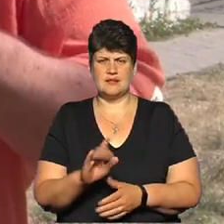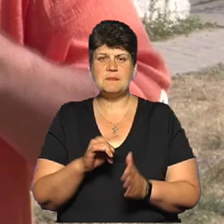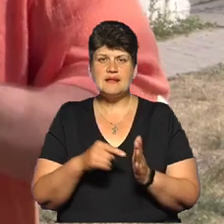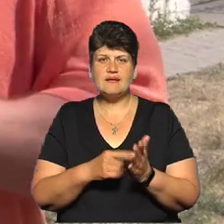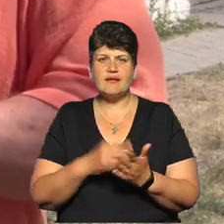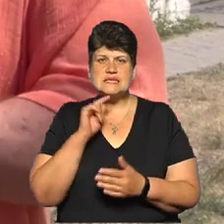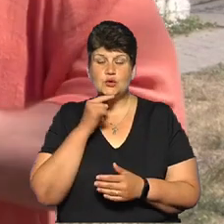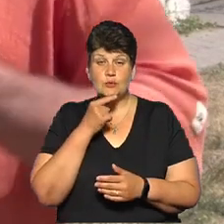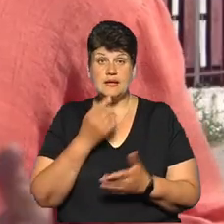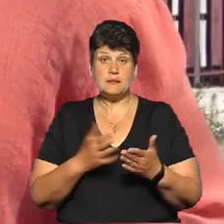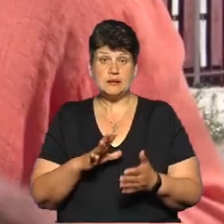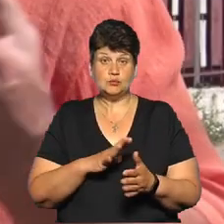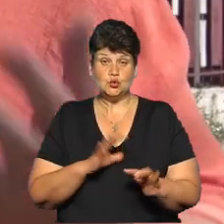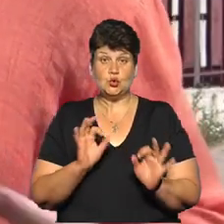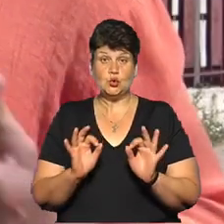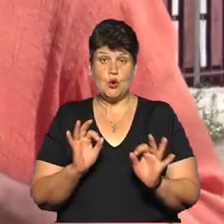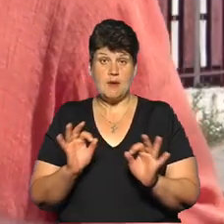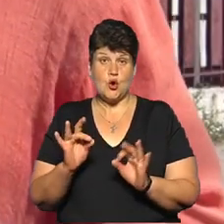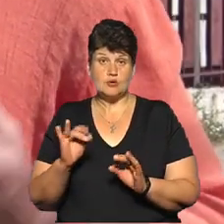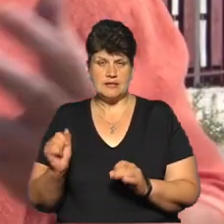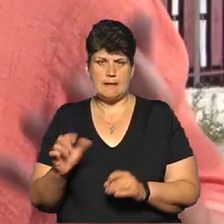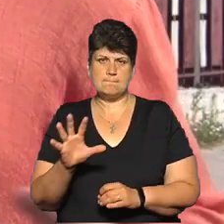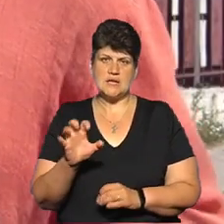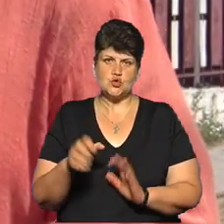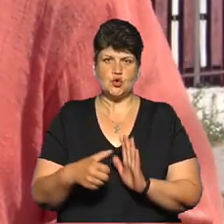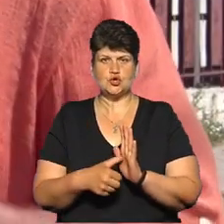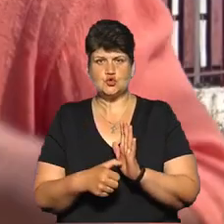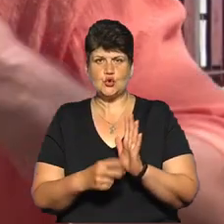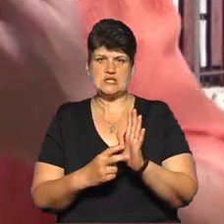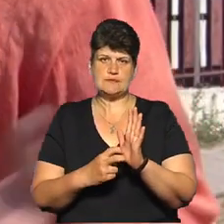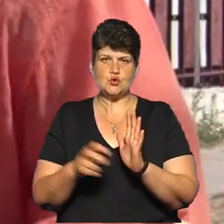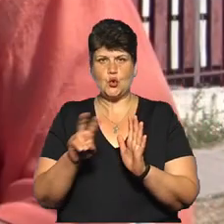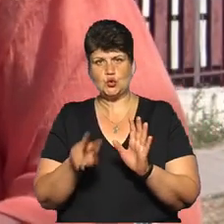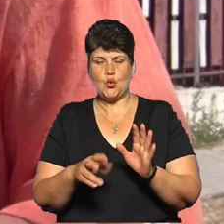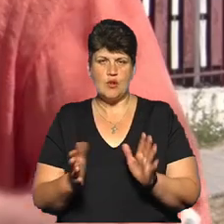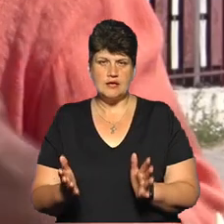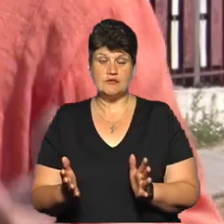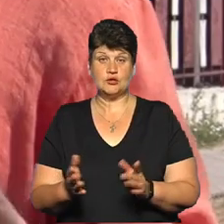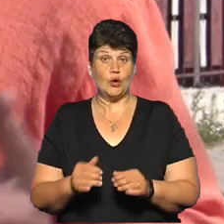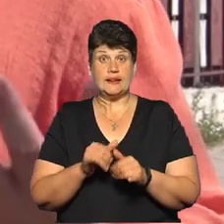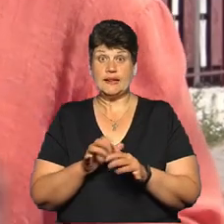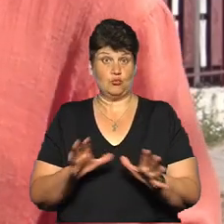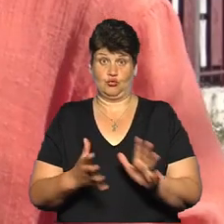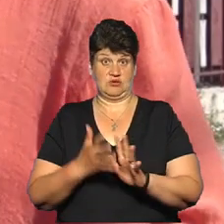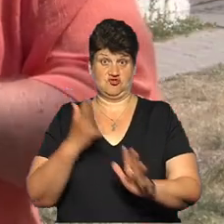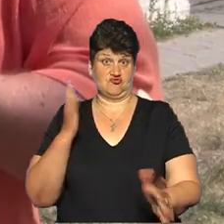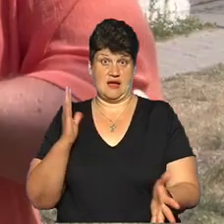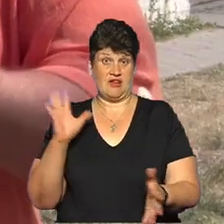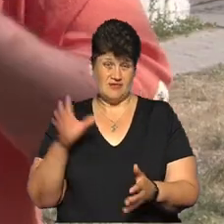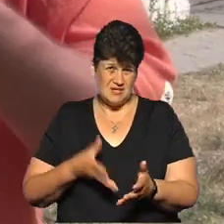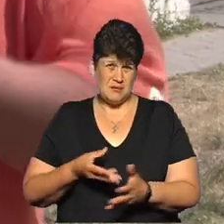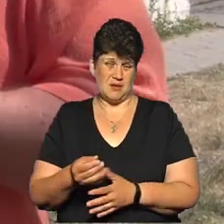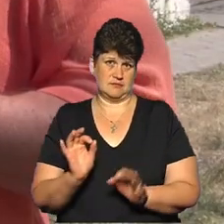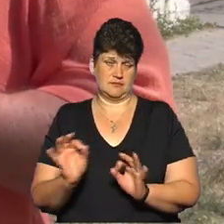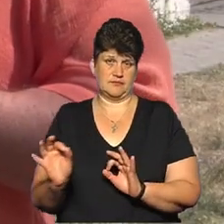було нормальне розмитнення 500, 600, 700 доларів, десь розмитнення, то би не було таких черг і всі би сплатили, ще би було. Машина,